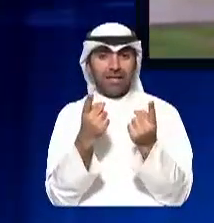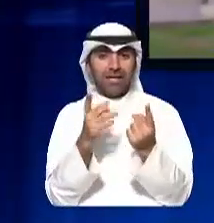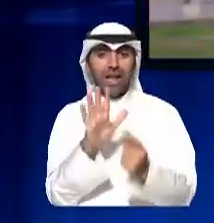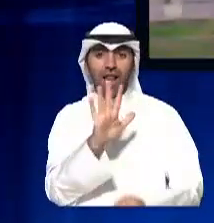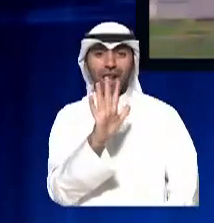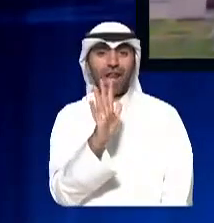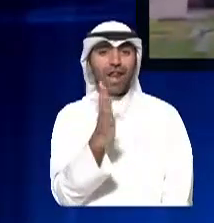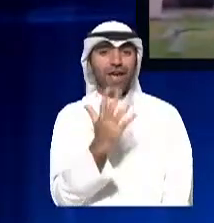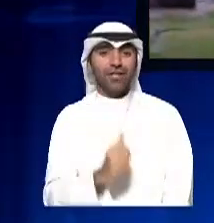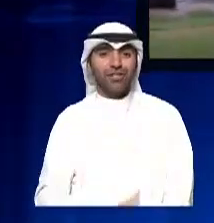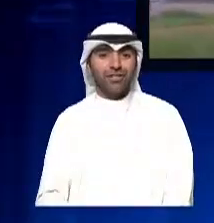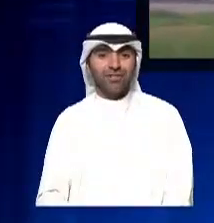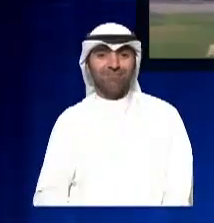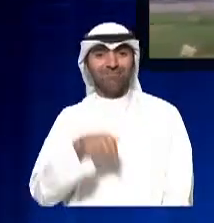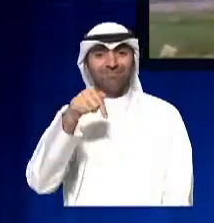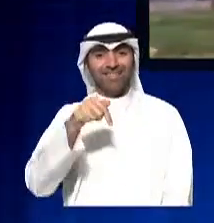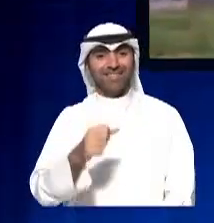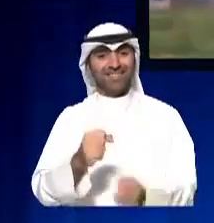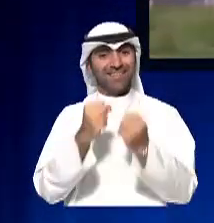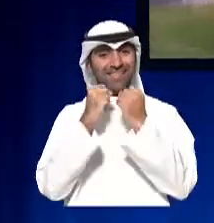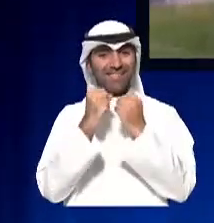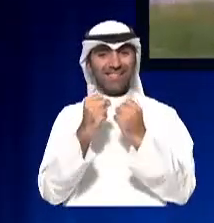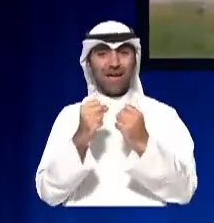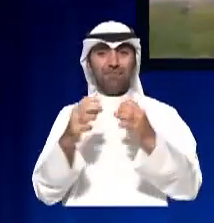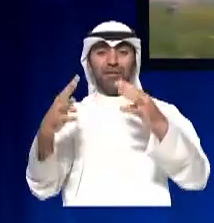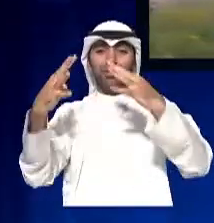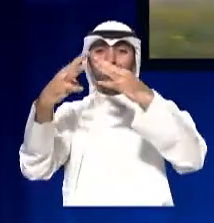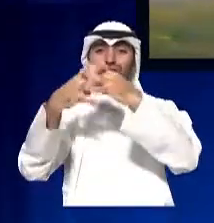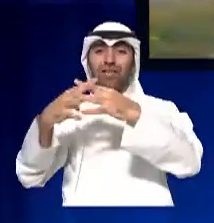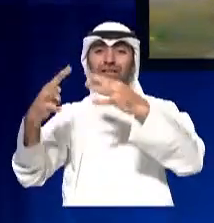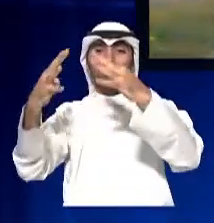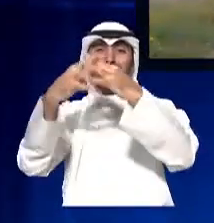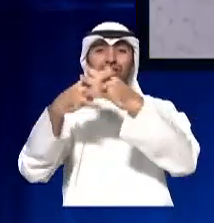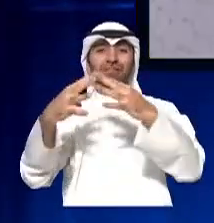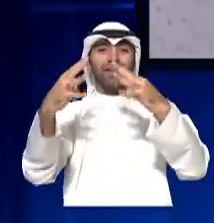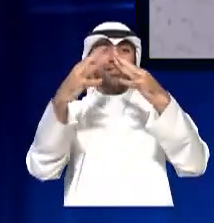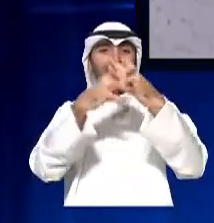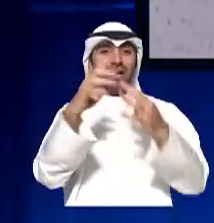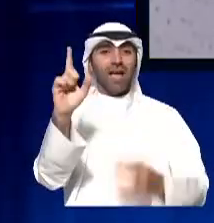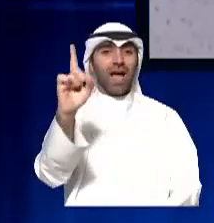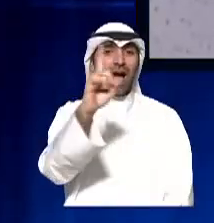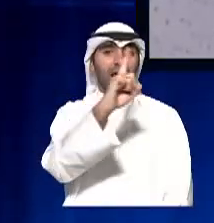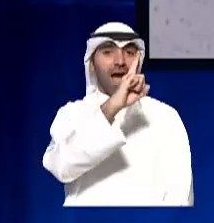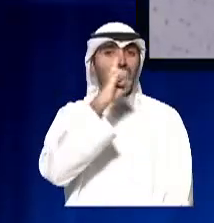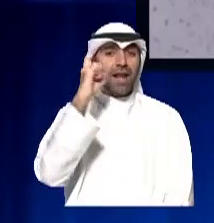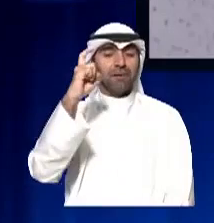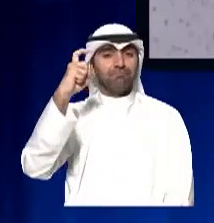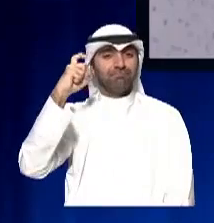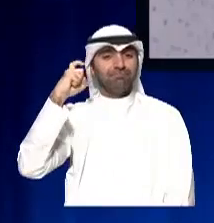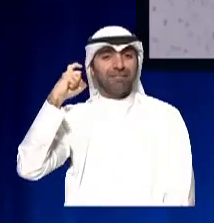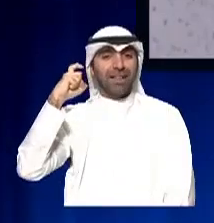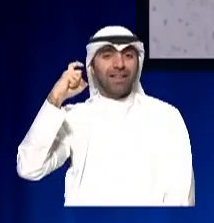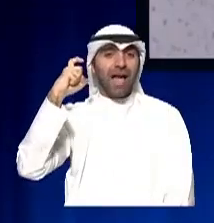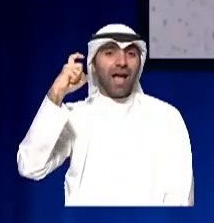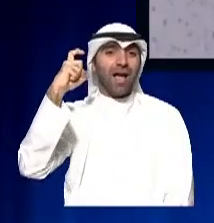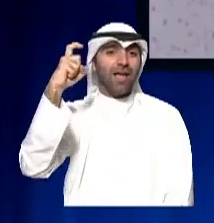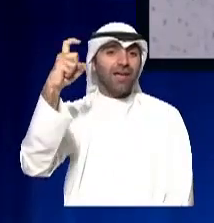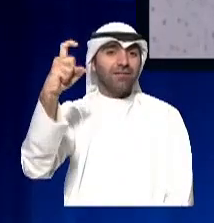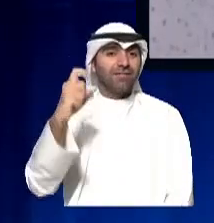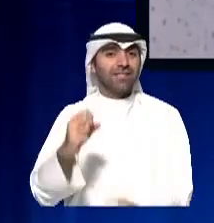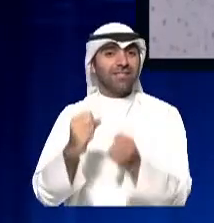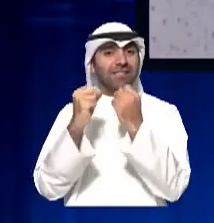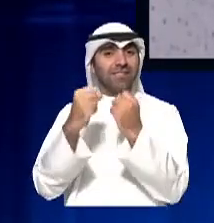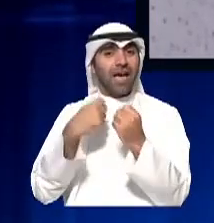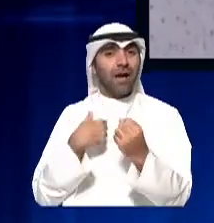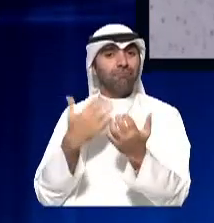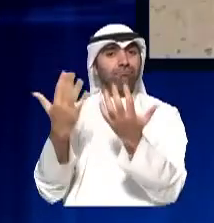التعديلات حصلت في ظل بروتوكولات مثبتة ودراسات بينت استمرارية الفعالية، حتى أن في